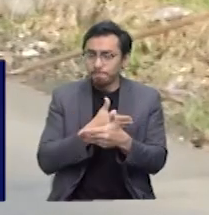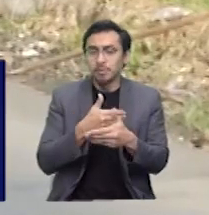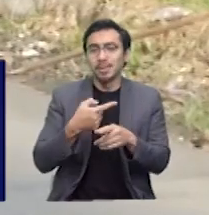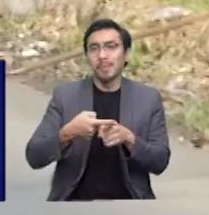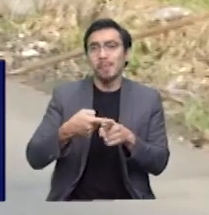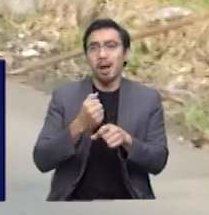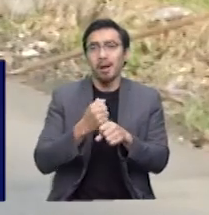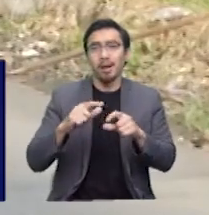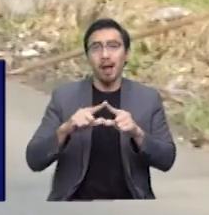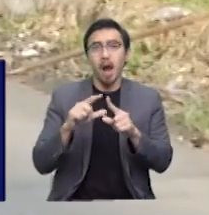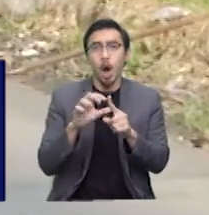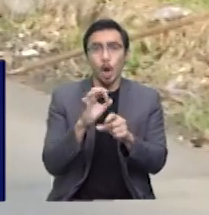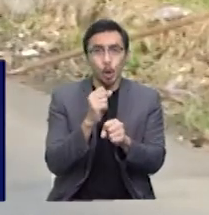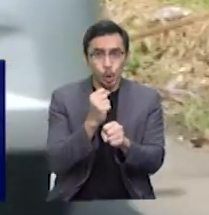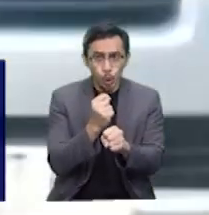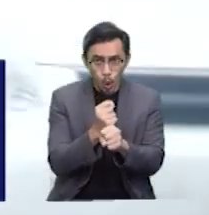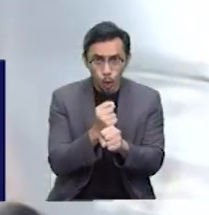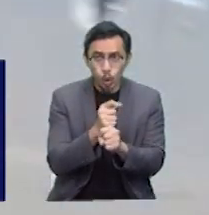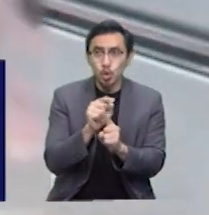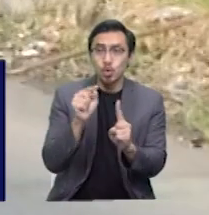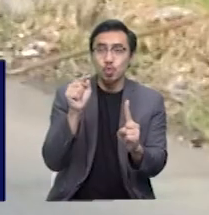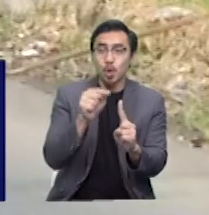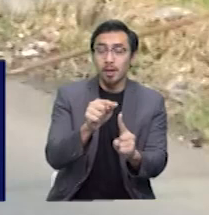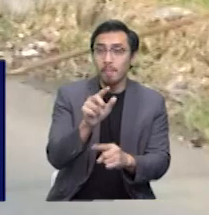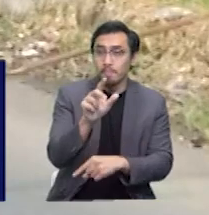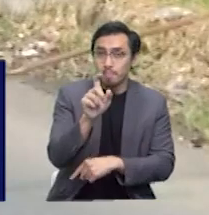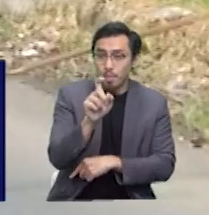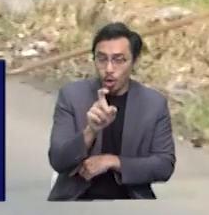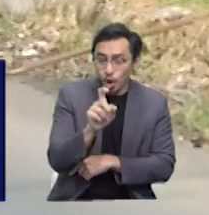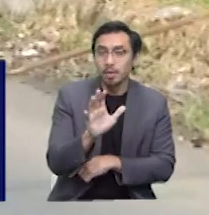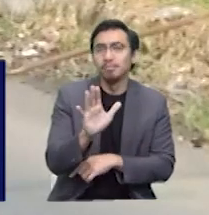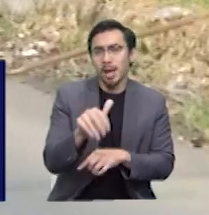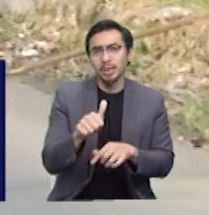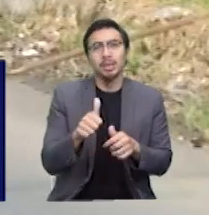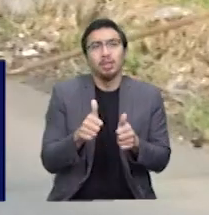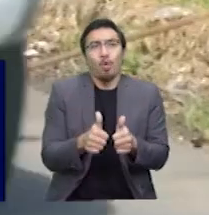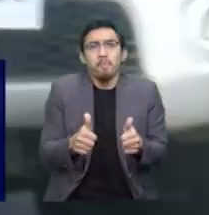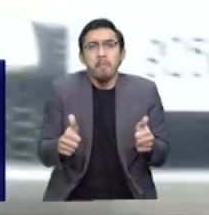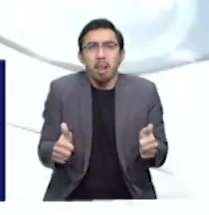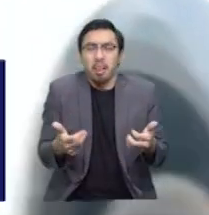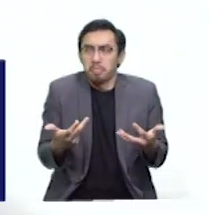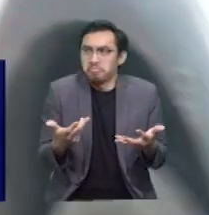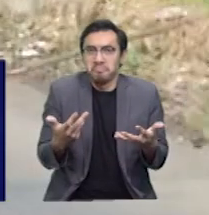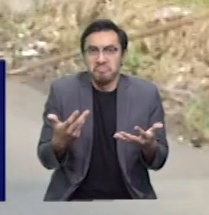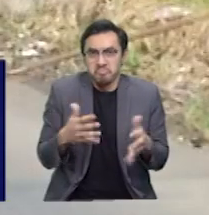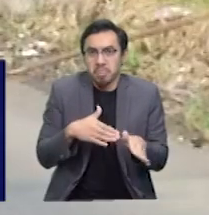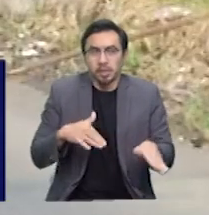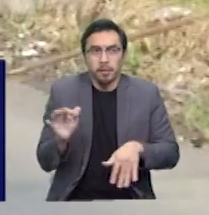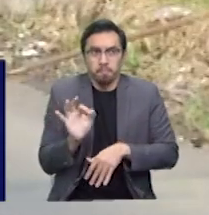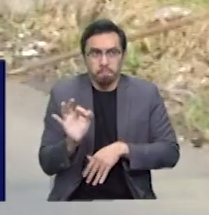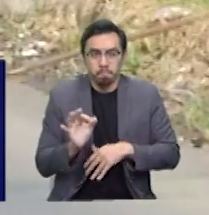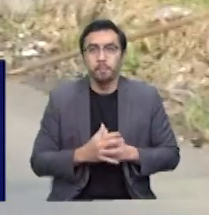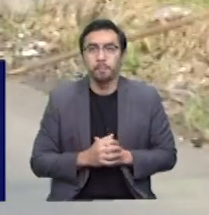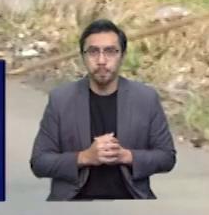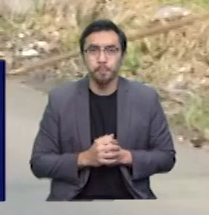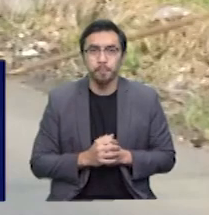Bogor masih terpantau normal dan tidak nampak terlihat adanya kepadatan serta kemacetan di jalur Simpang Gadok